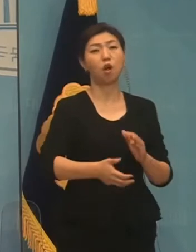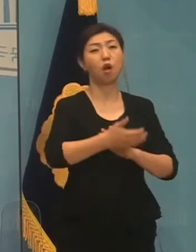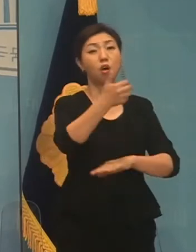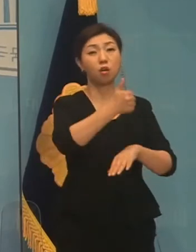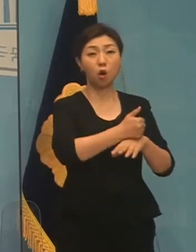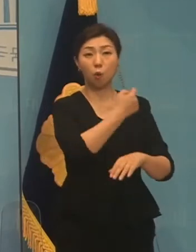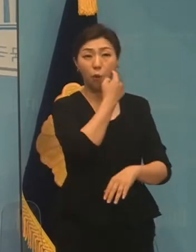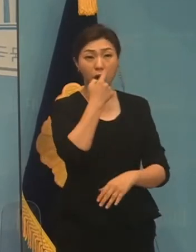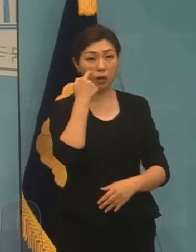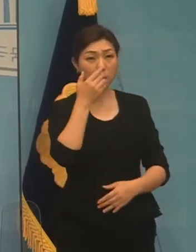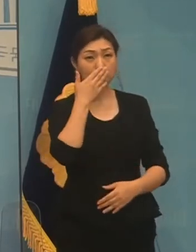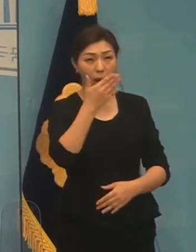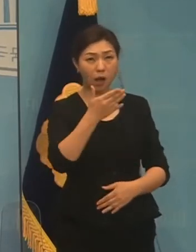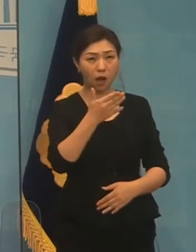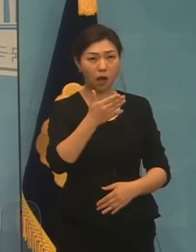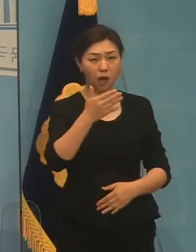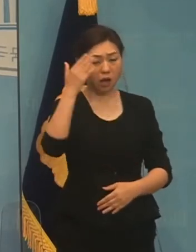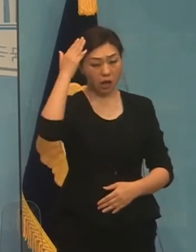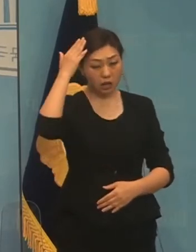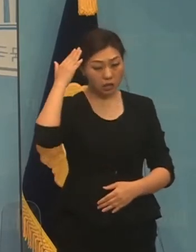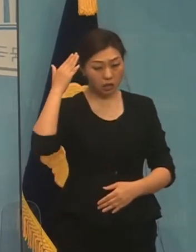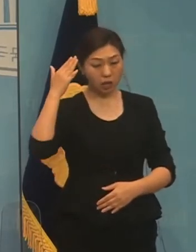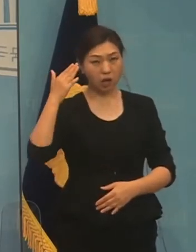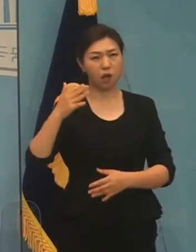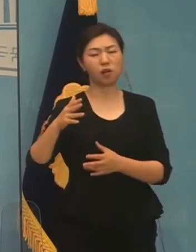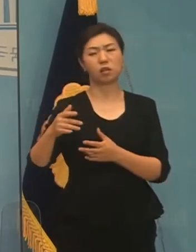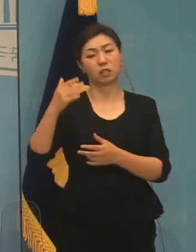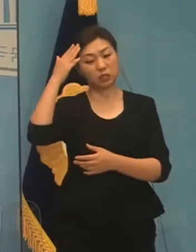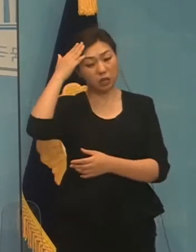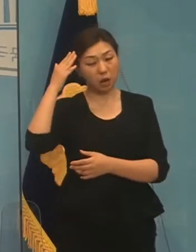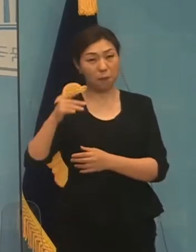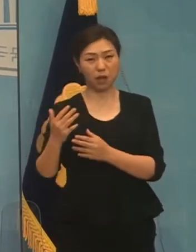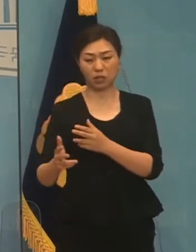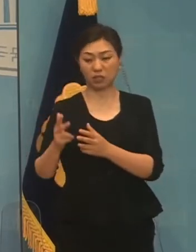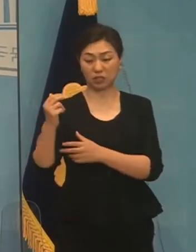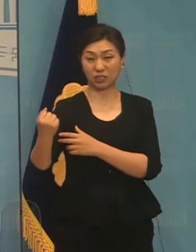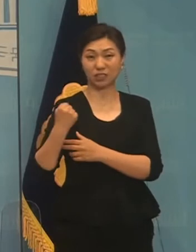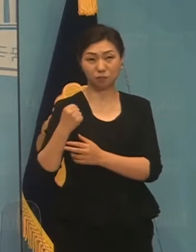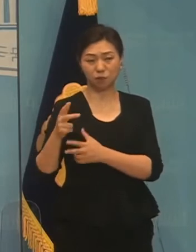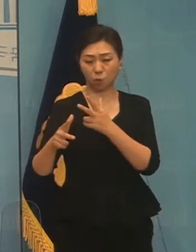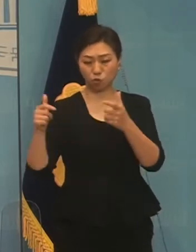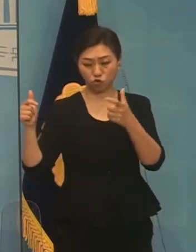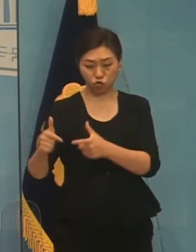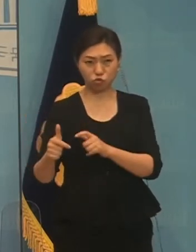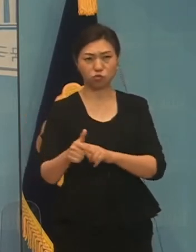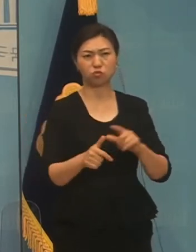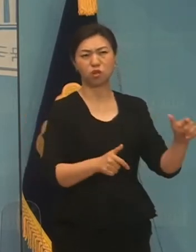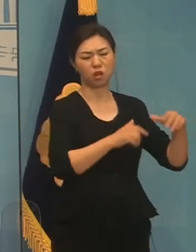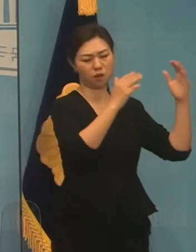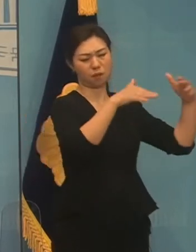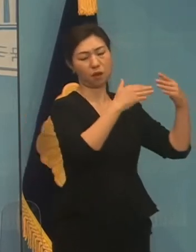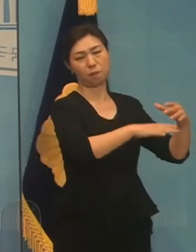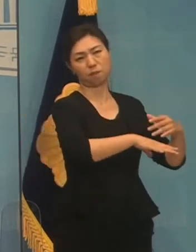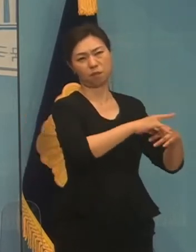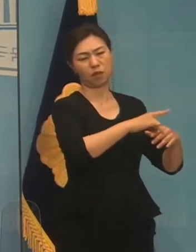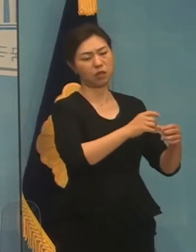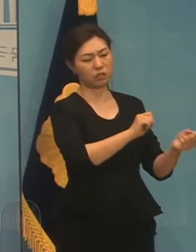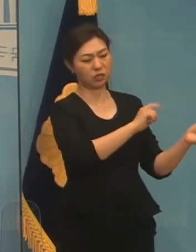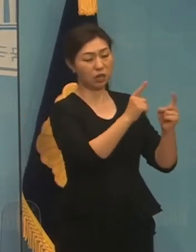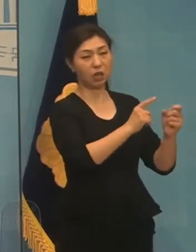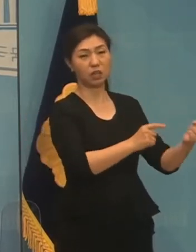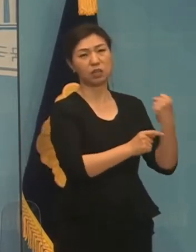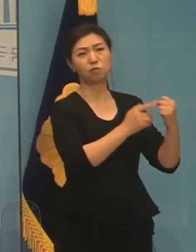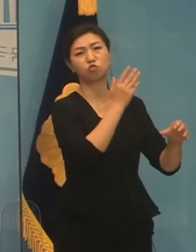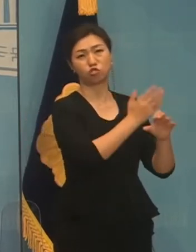재생에너지 확대와 석탄 발전량 감소는 기후변화에 대응하는 최우선의 과제가 되어야 됩니다. 재생에너지